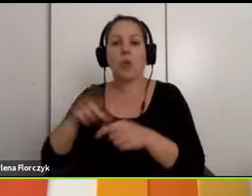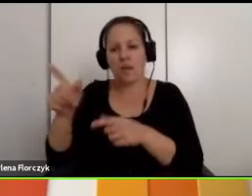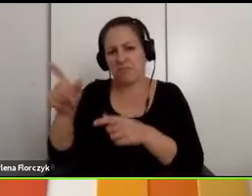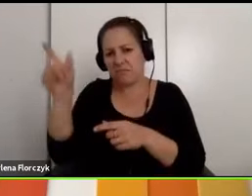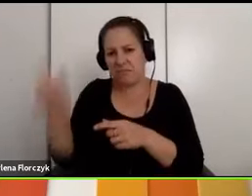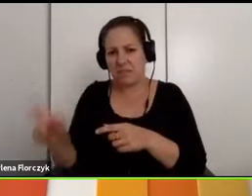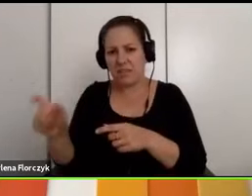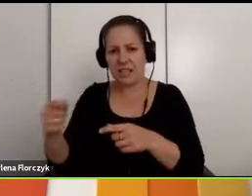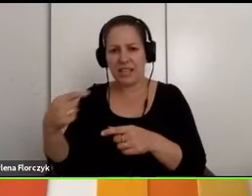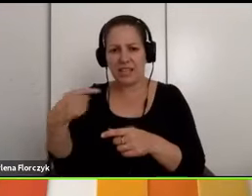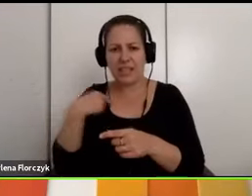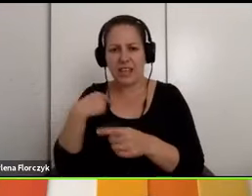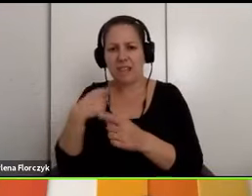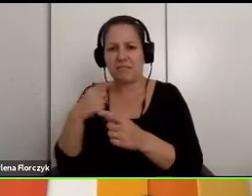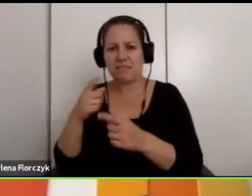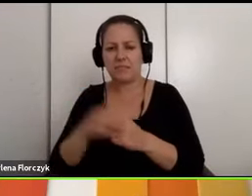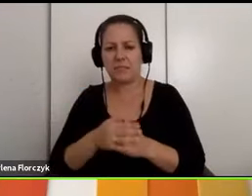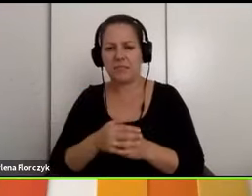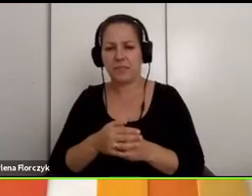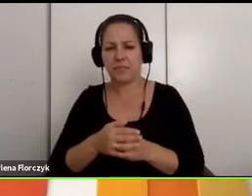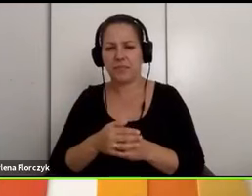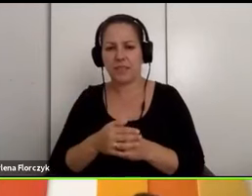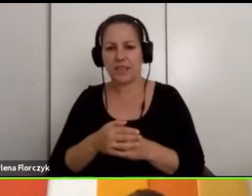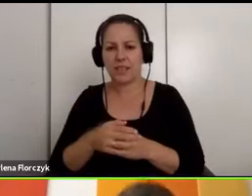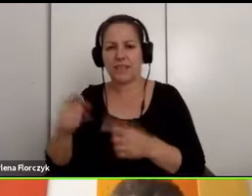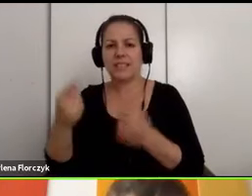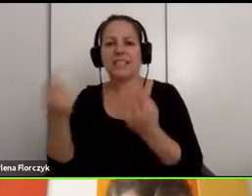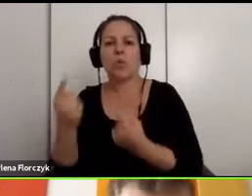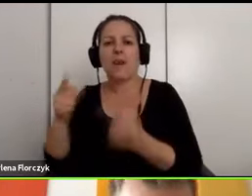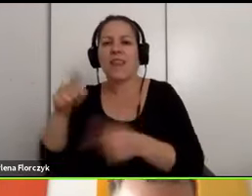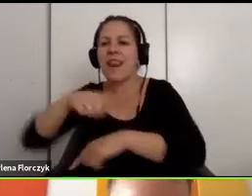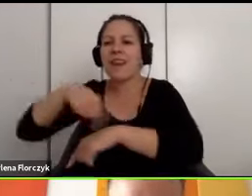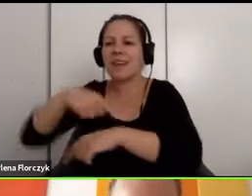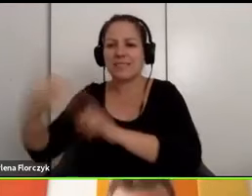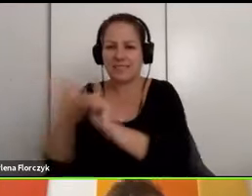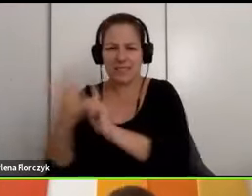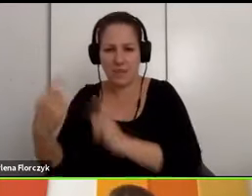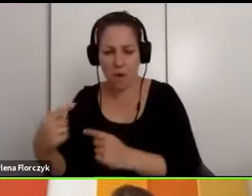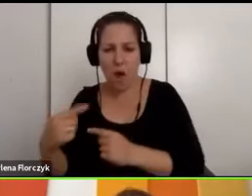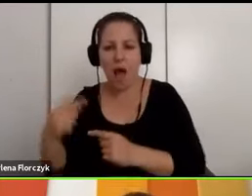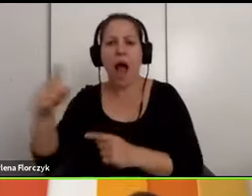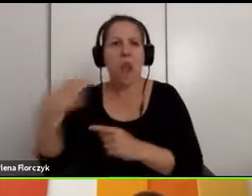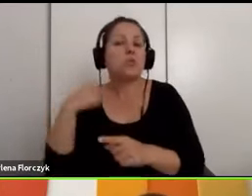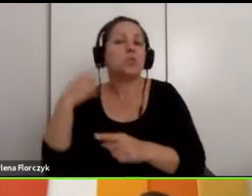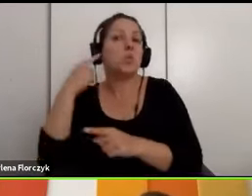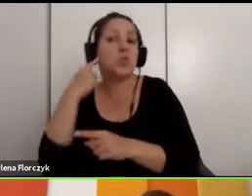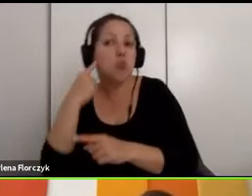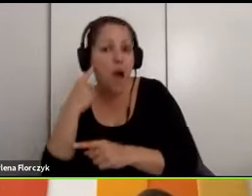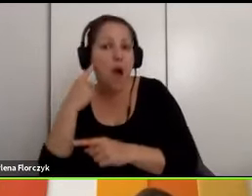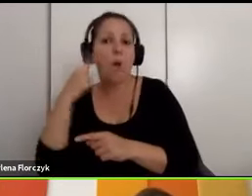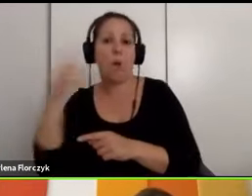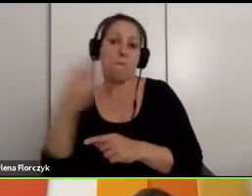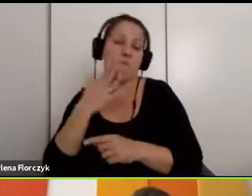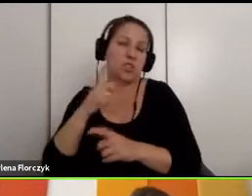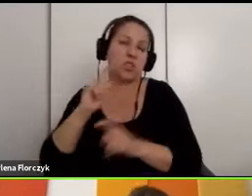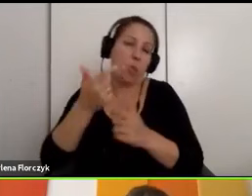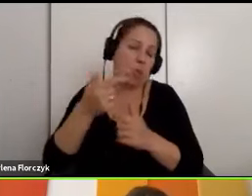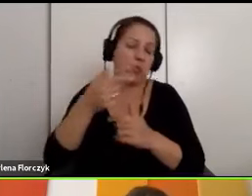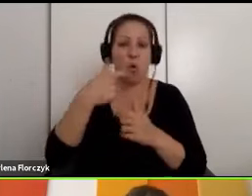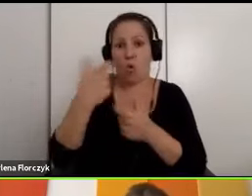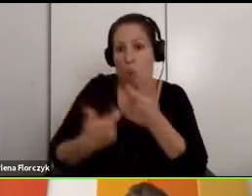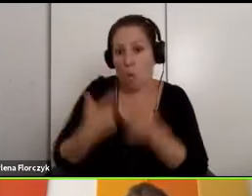której jakby nie spotykałem w samej sytuacji lekcyjnej i mówiła, że słyszałam, że coś tam robisz